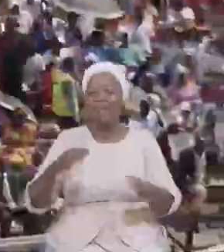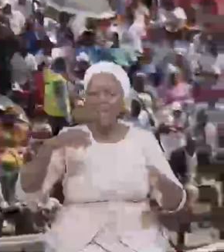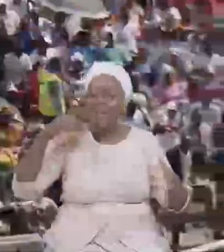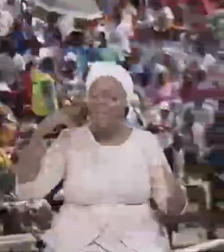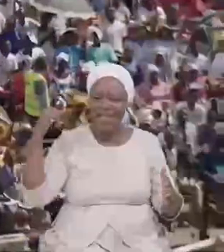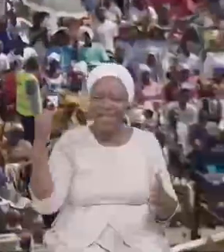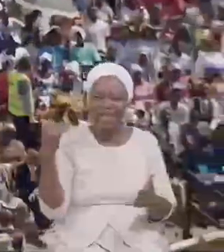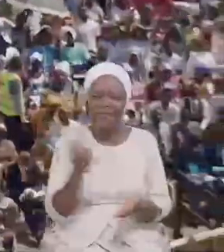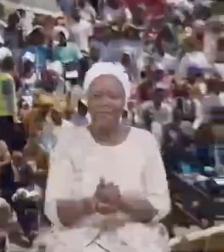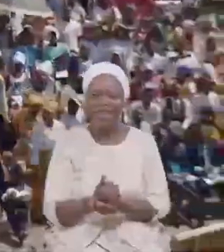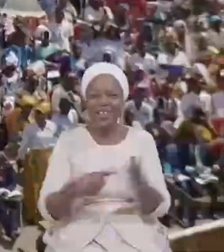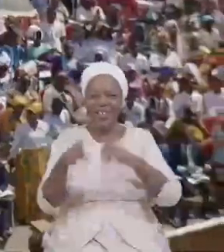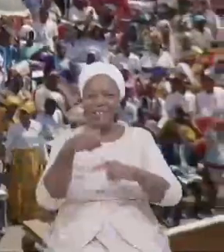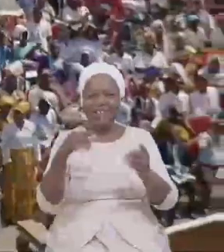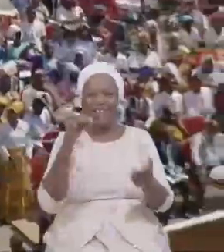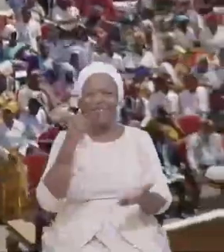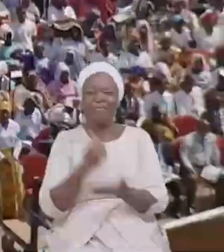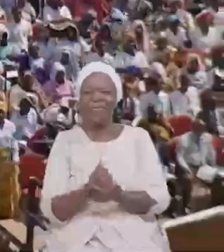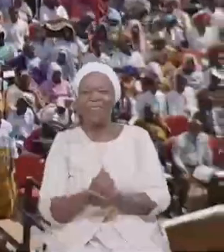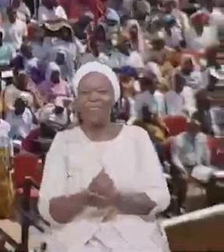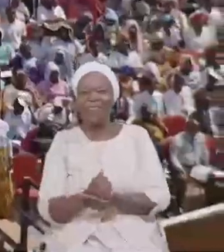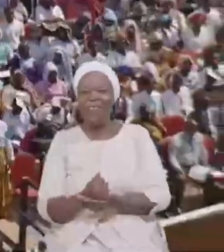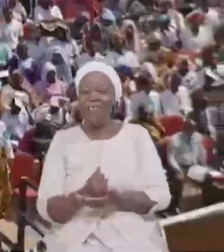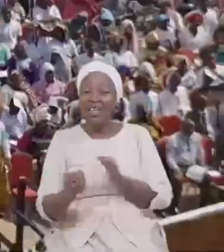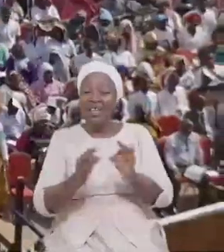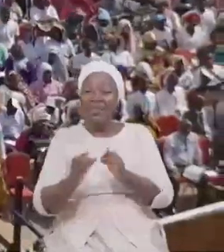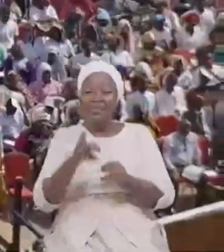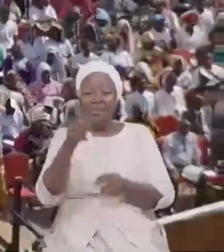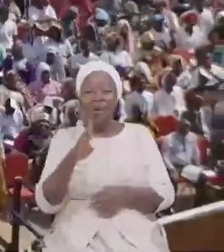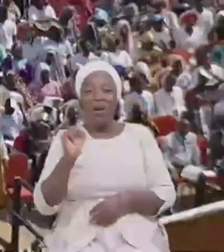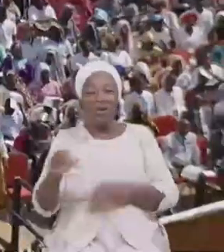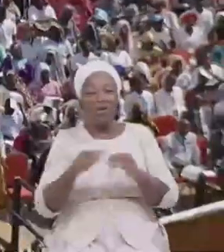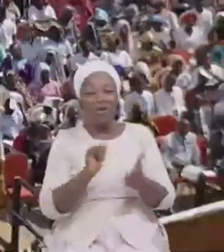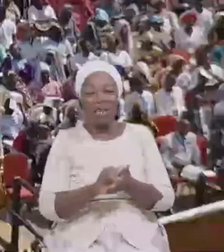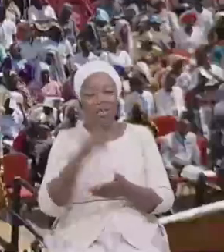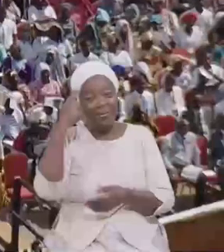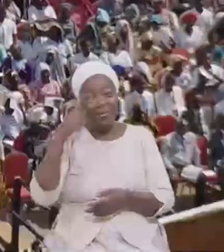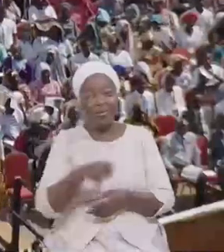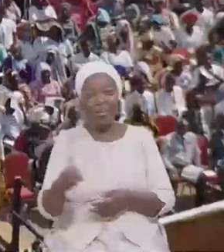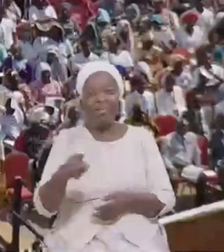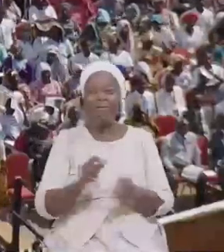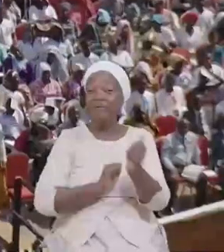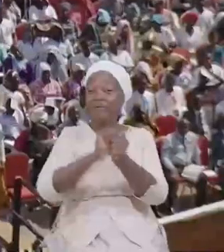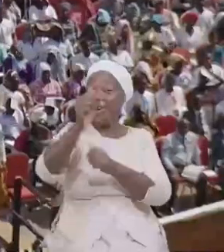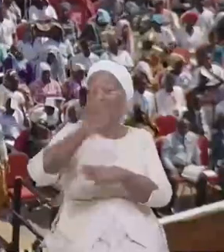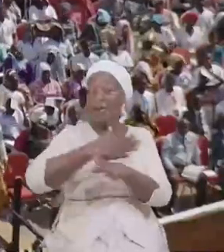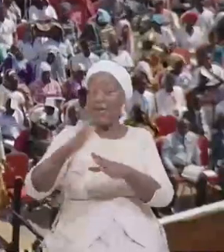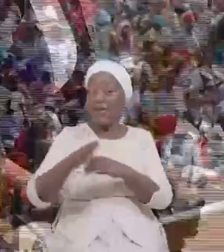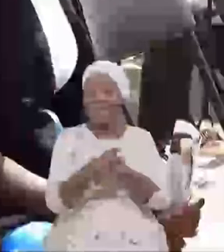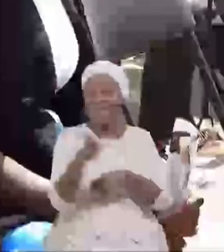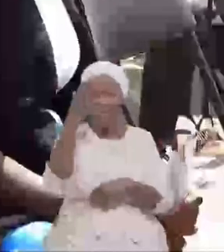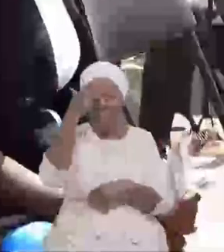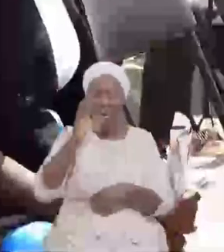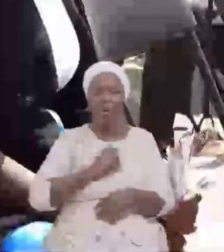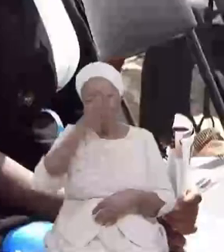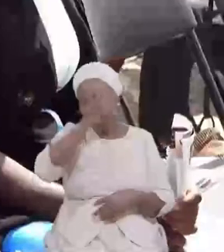Amen. Si Dieu a pu faire ça pour eux, très loin là-bas. Ils me connaissaient pour la première fois.